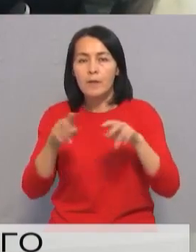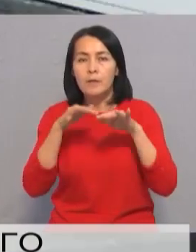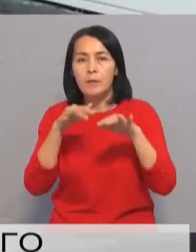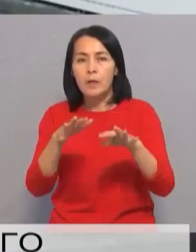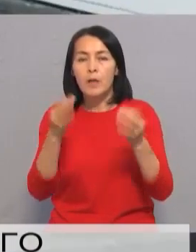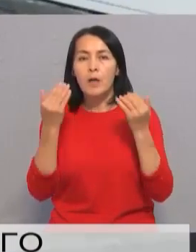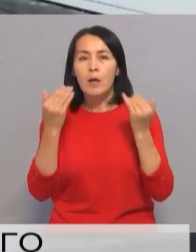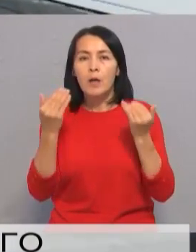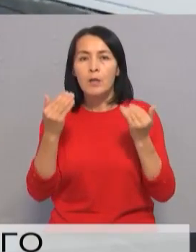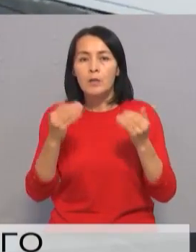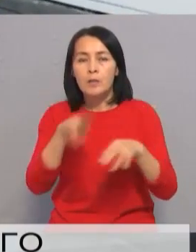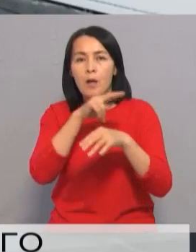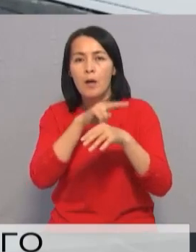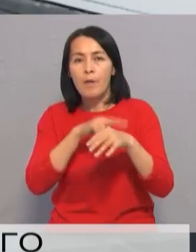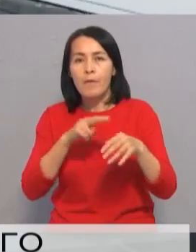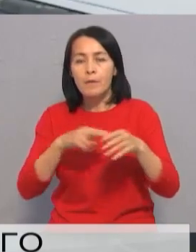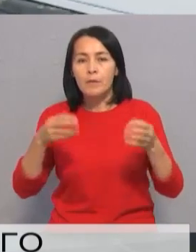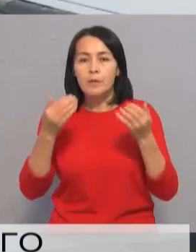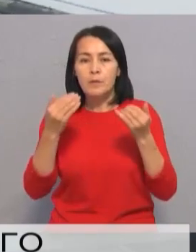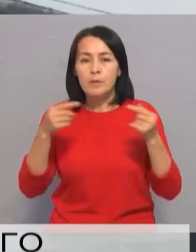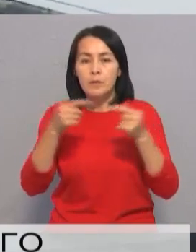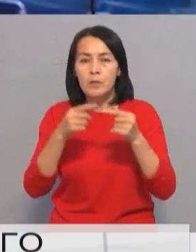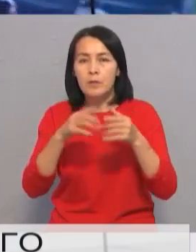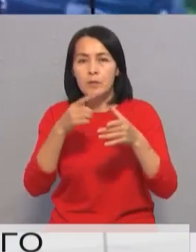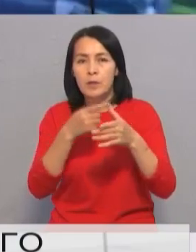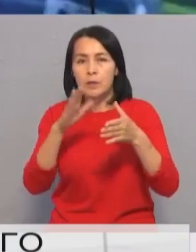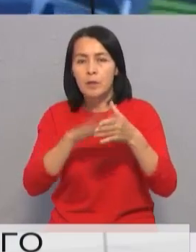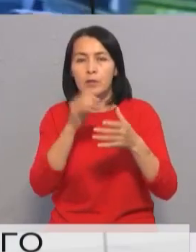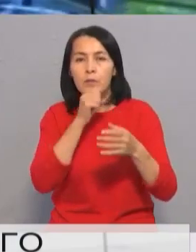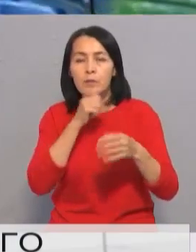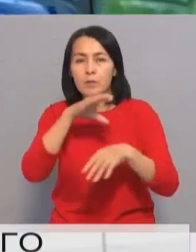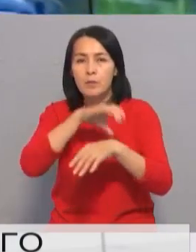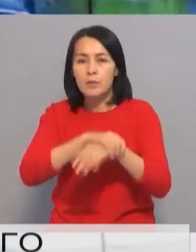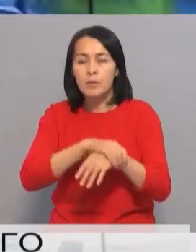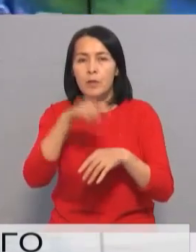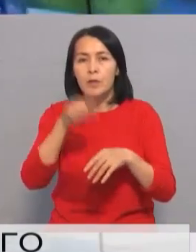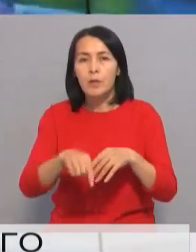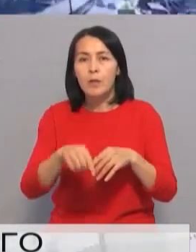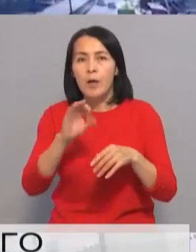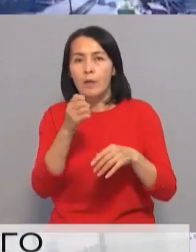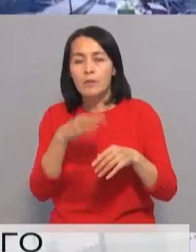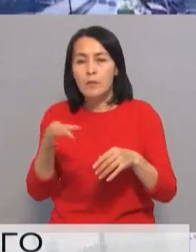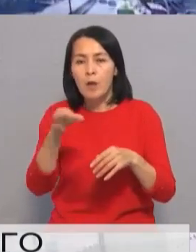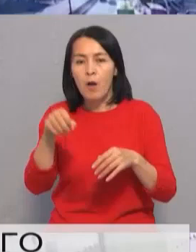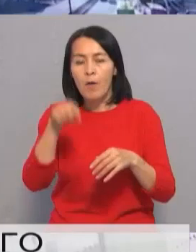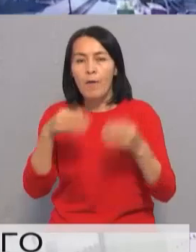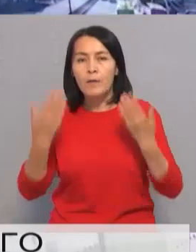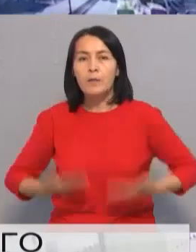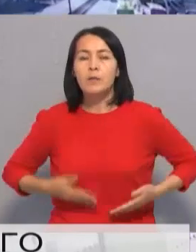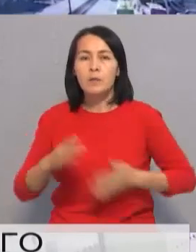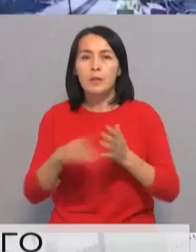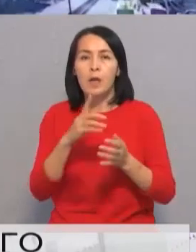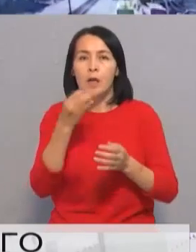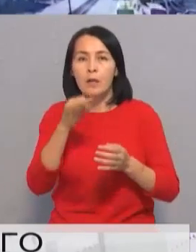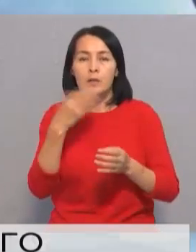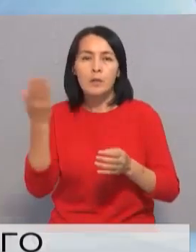результате принятых мер оперуполномоченные криминальной полиции установили личность вора и задержали его на территории Акмолинской области. Житель города